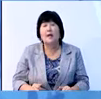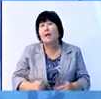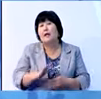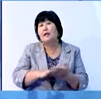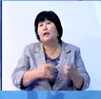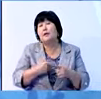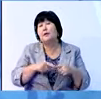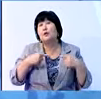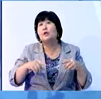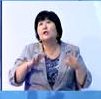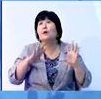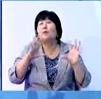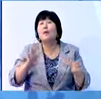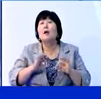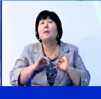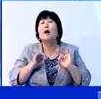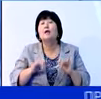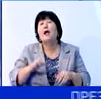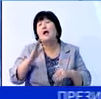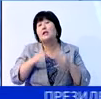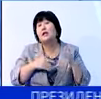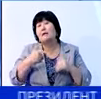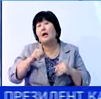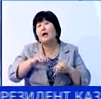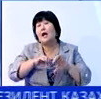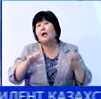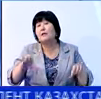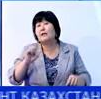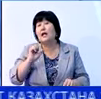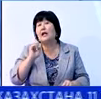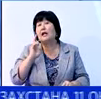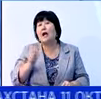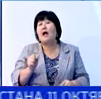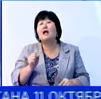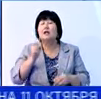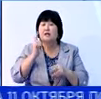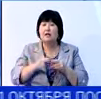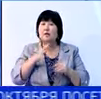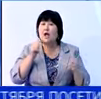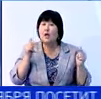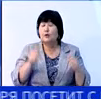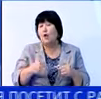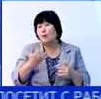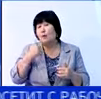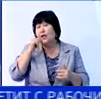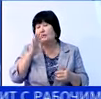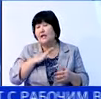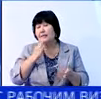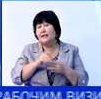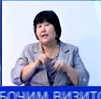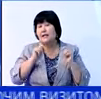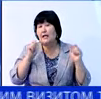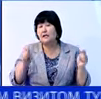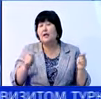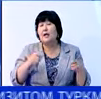Далее об этих и других событиях более подробно. Строительство газопровода Сыра-Арка завершено в срок. Буквально вчера состоялась